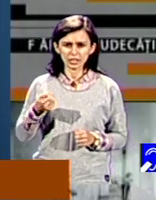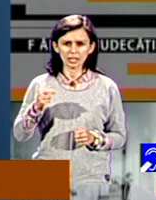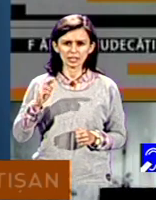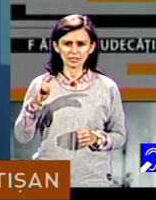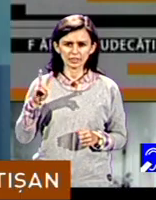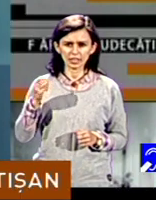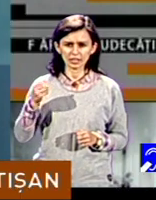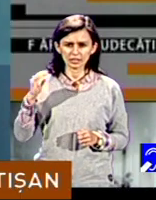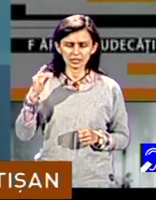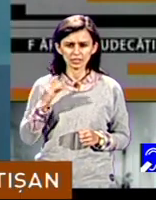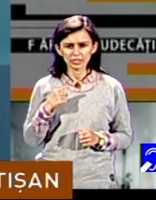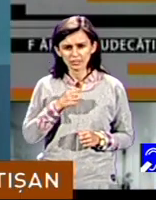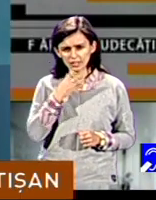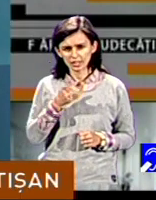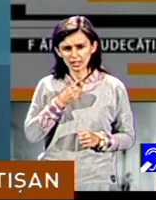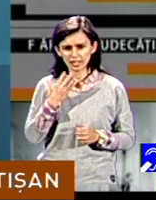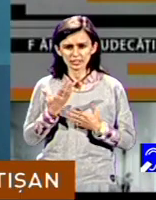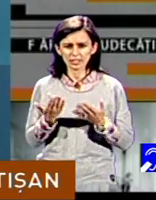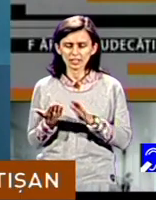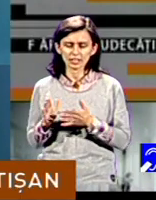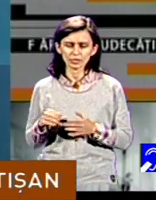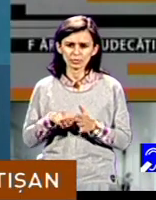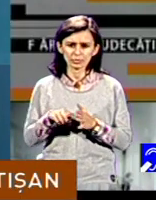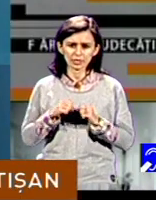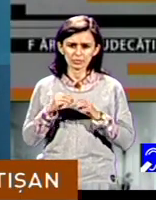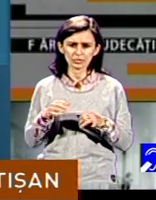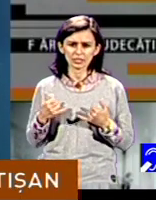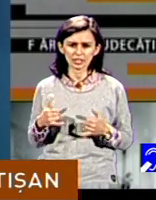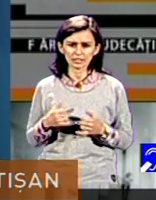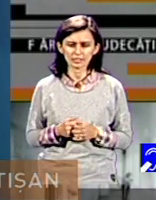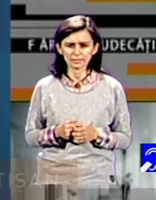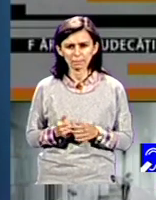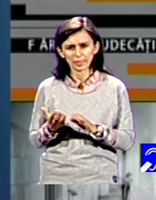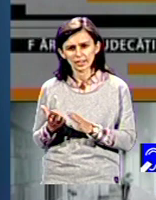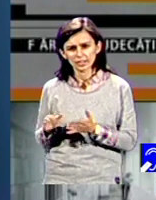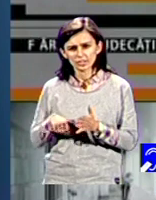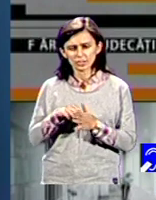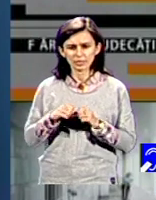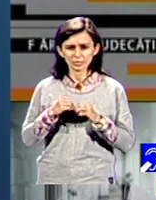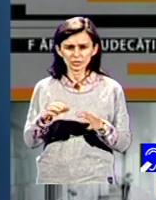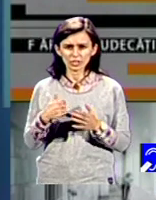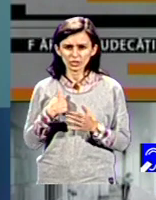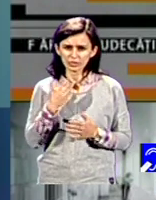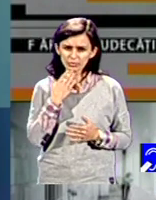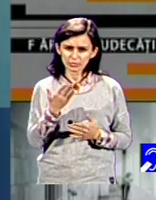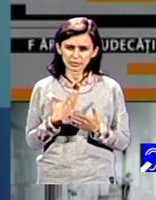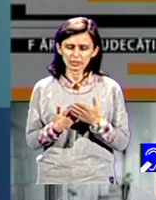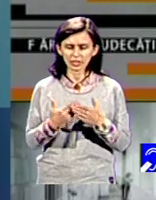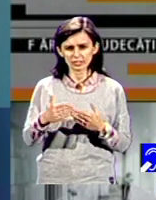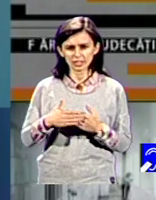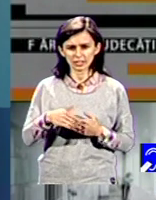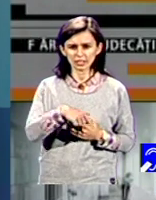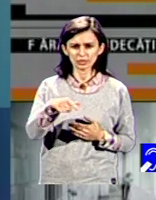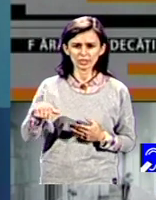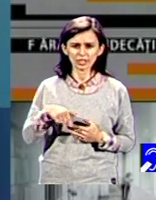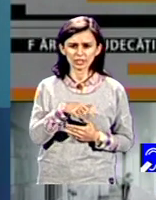Declarația de ca de la care pornește vița de astăzi a emisiunii noapte fără prejudecăți începe chiar acum la TVR sunt Ovidiu Daniel și vă mulțumesc foarte mult pentru